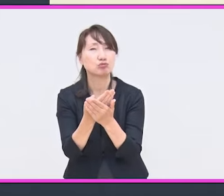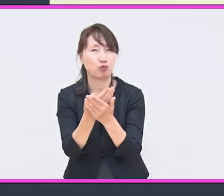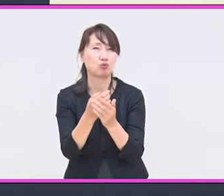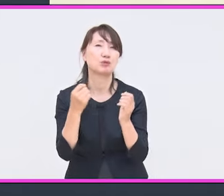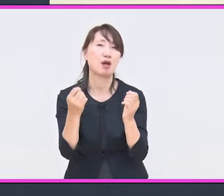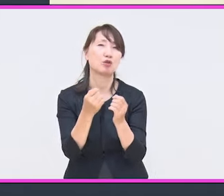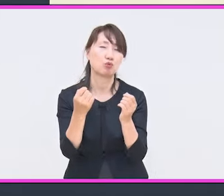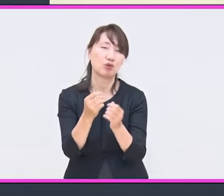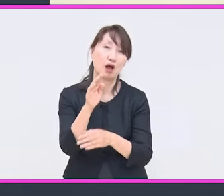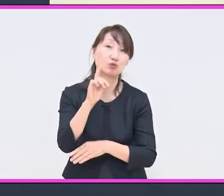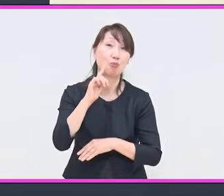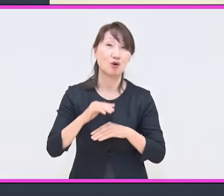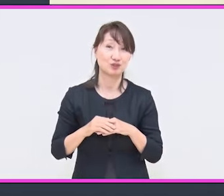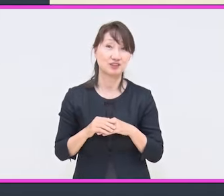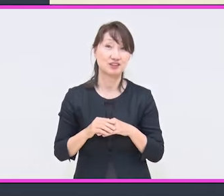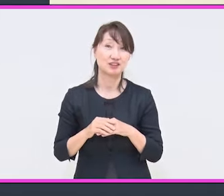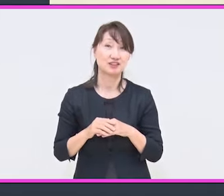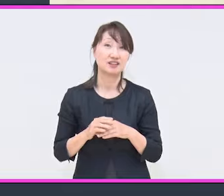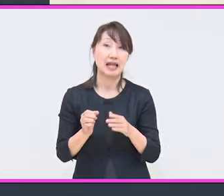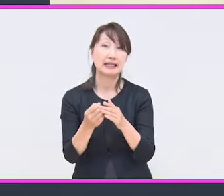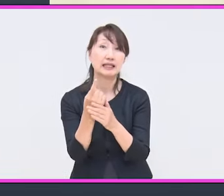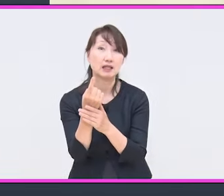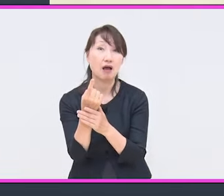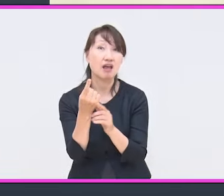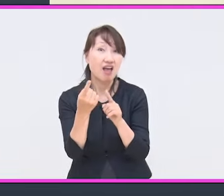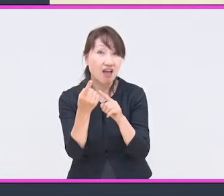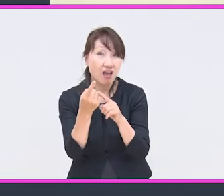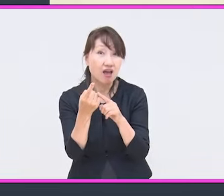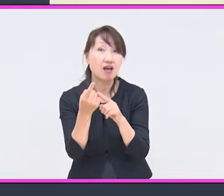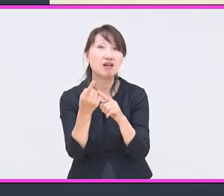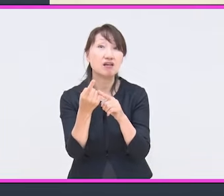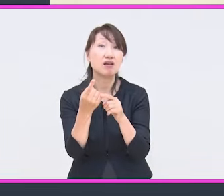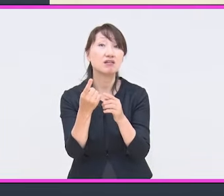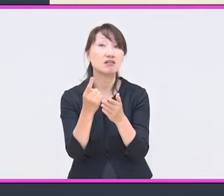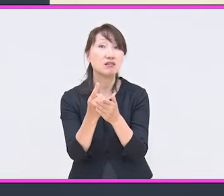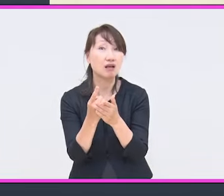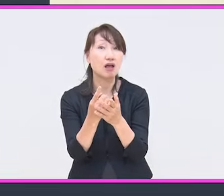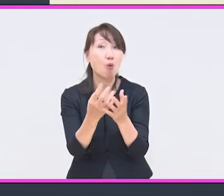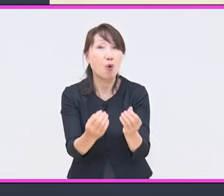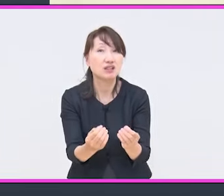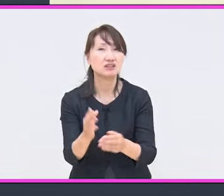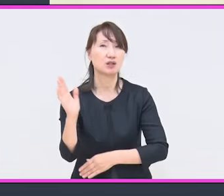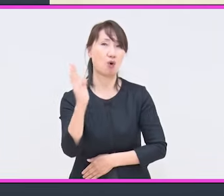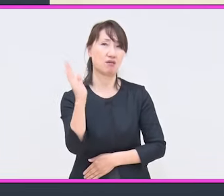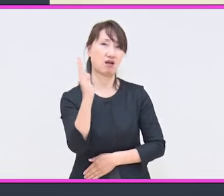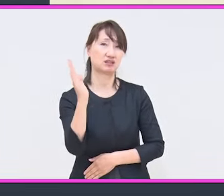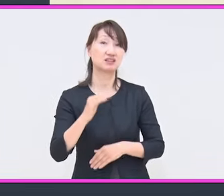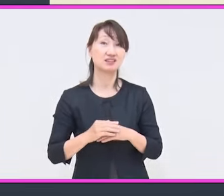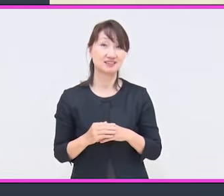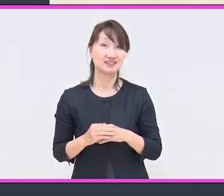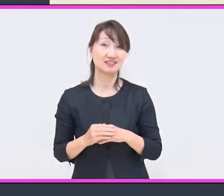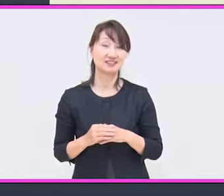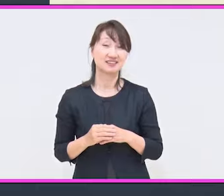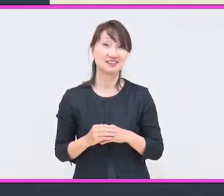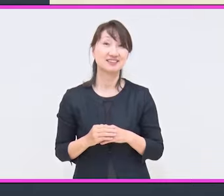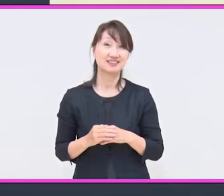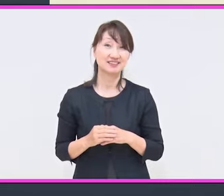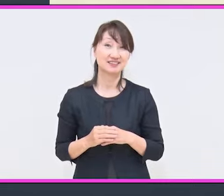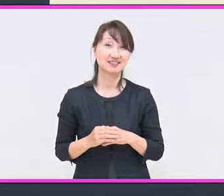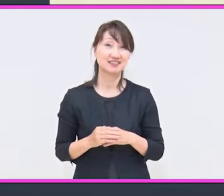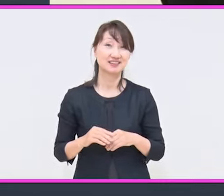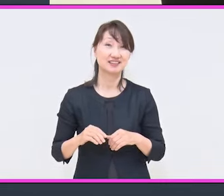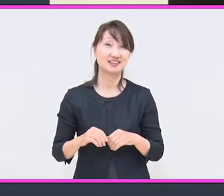改めて、であくまでやっぱりきっかけであってそれで終わりじゃないっていう ところですかね。でやっぱりいろんな障